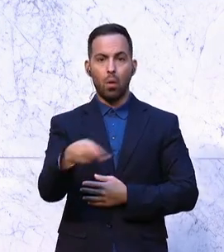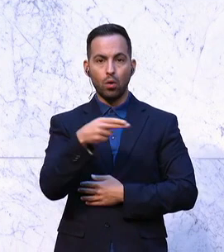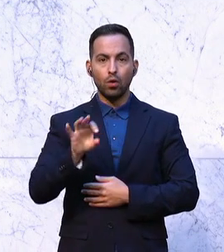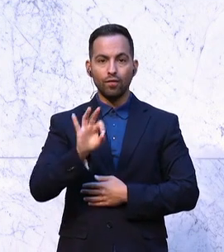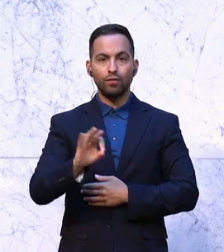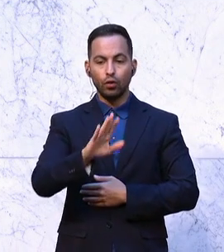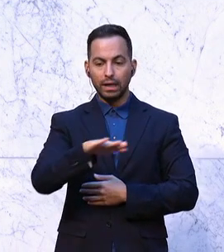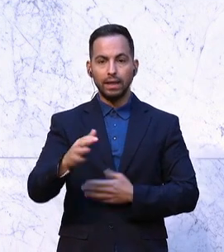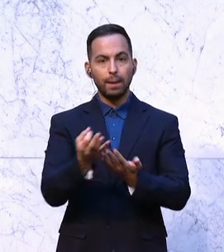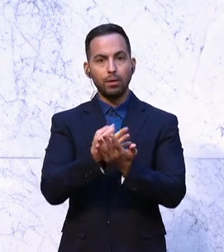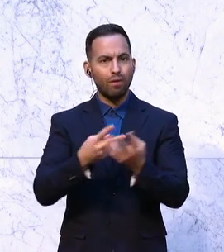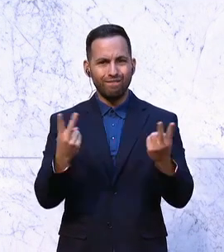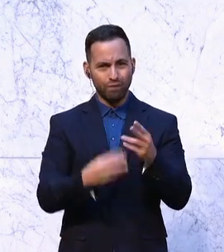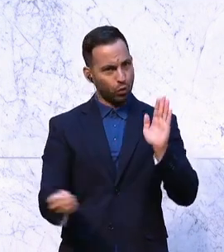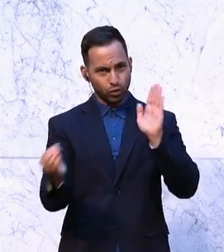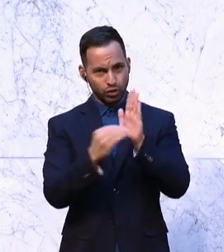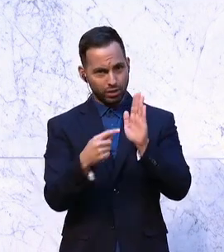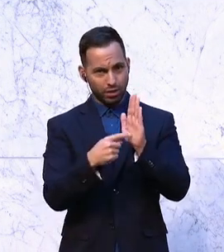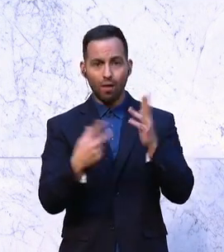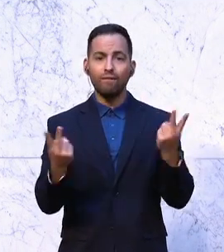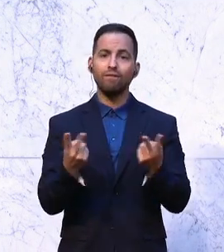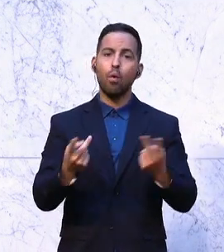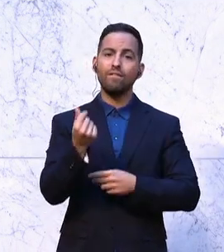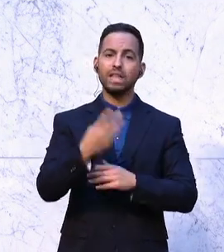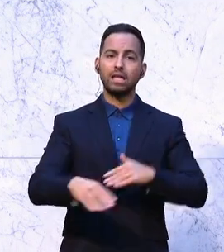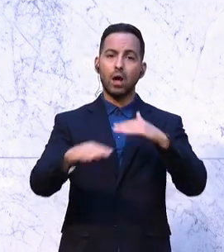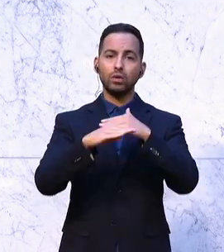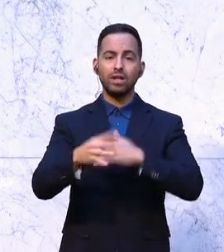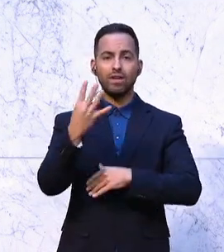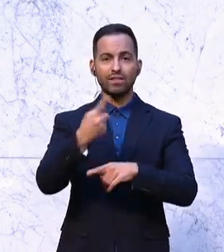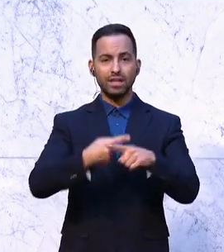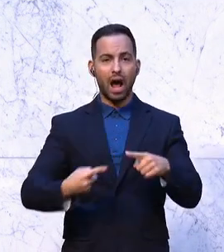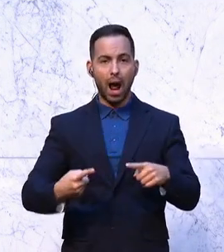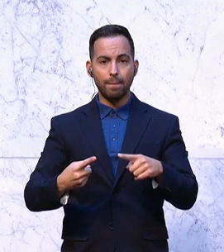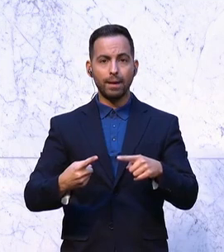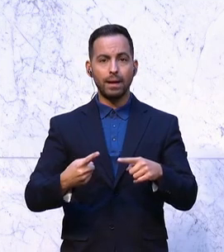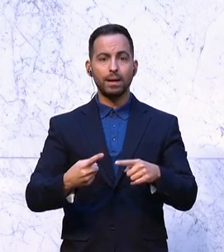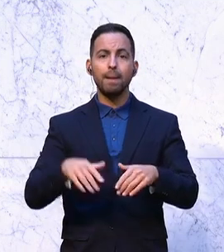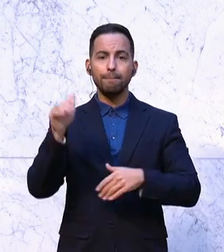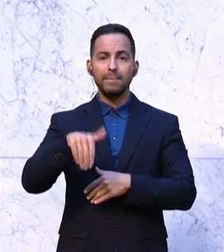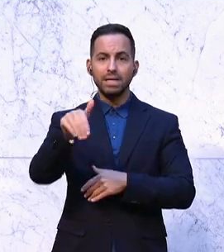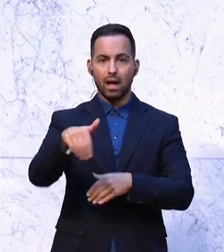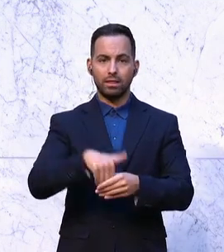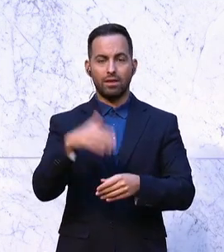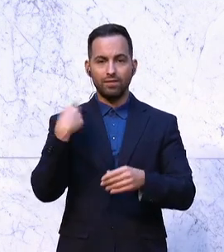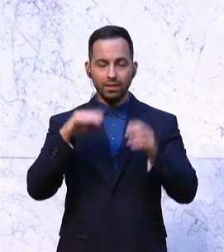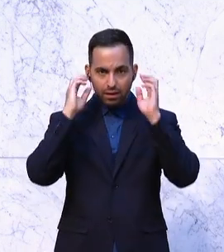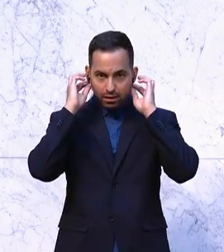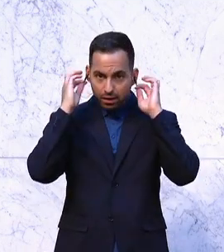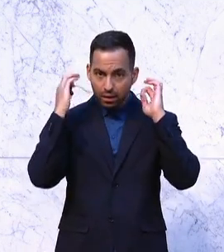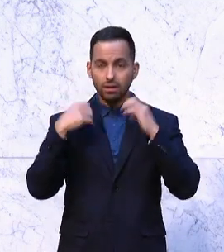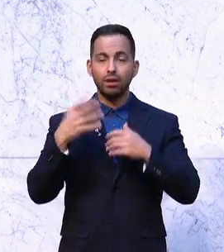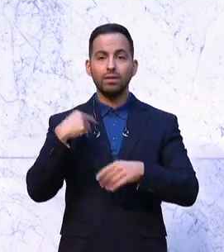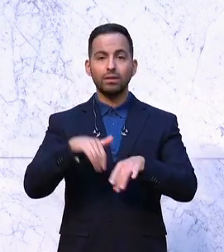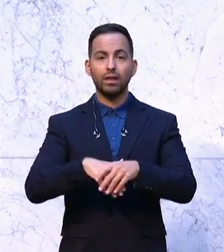wo findet man es im Budget? Wo findet man das im Finanzausgleich? Diese 4,5 Milliarden sind ein erneut gebrochenes